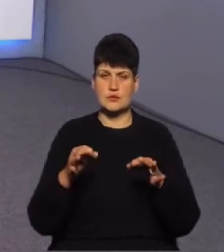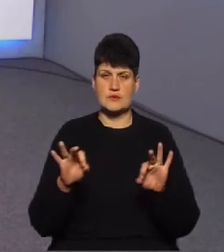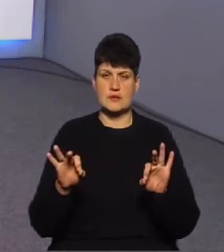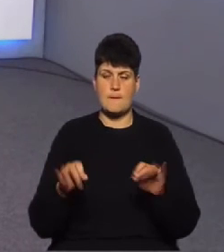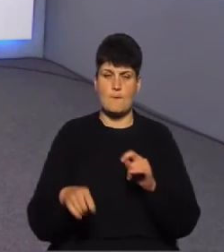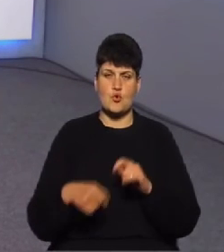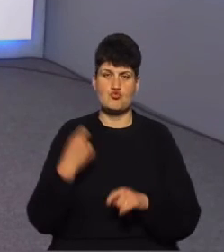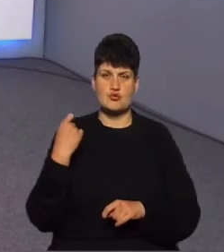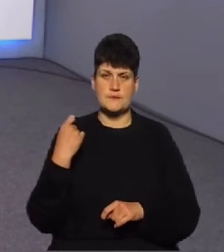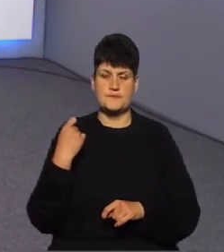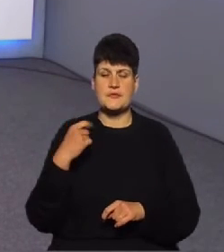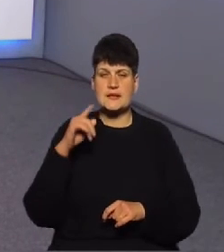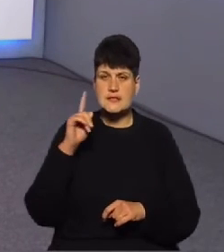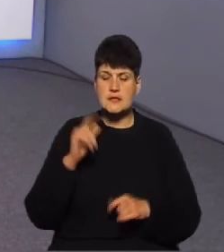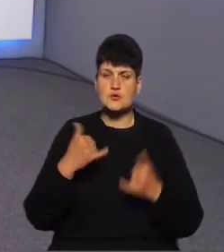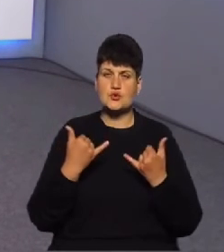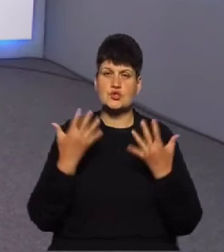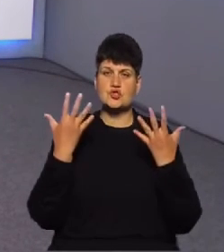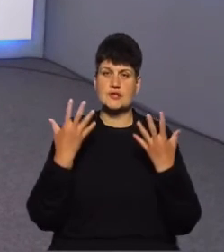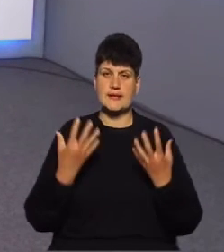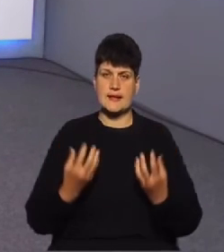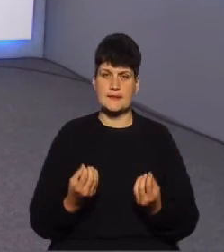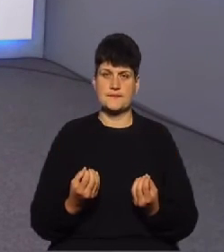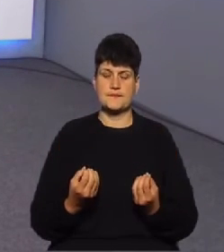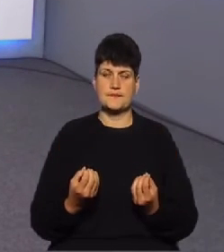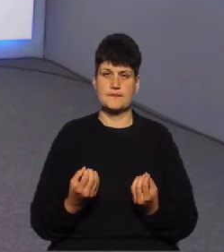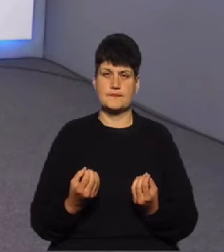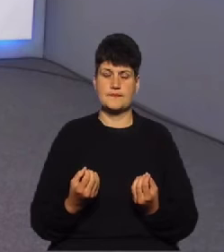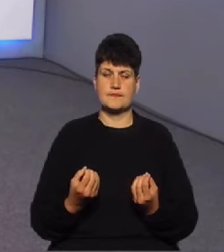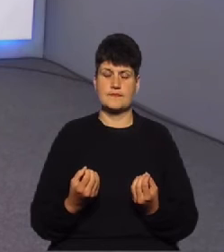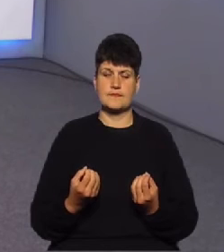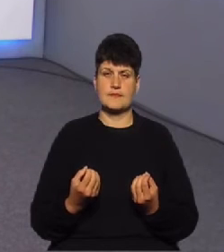Ви знаєте, як на мене, на сьогоднішній день, знову ж таки, я